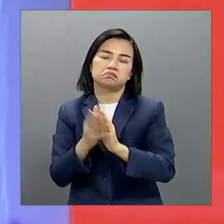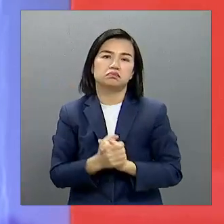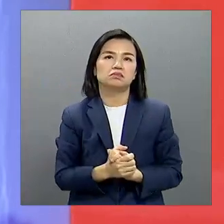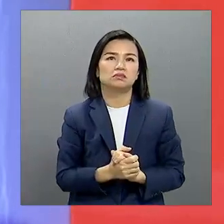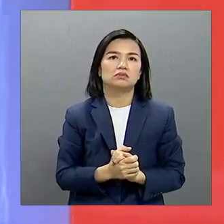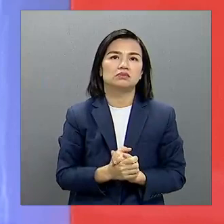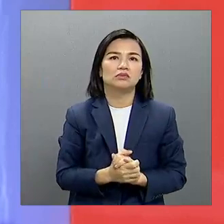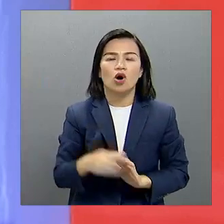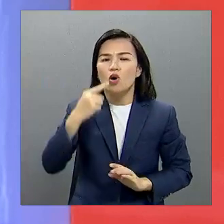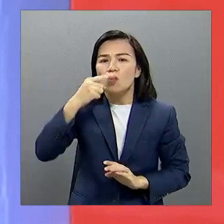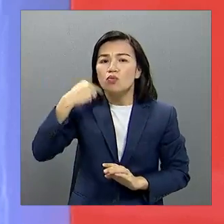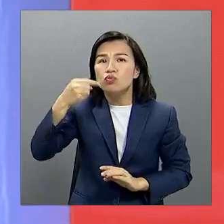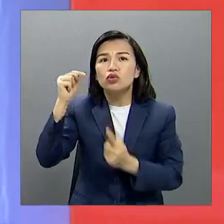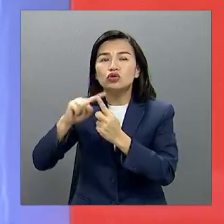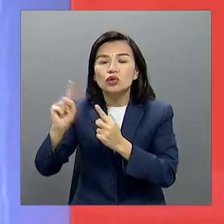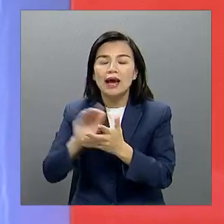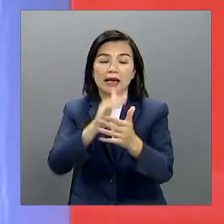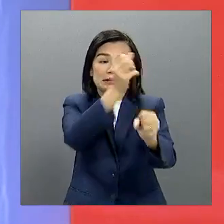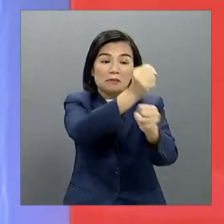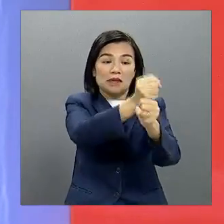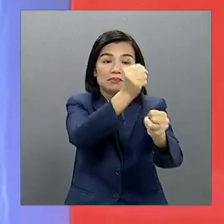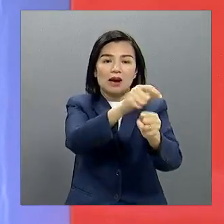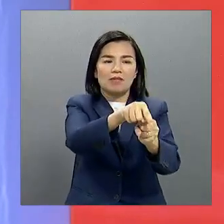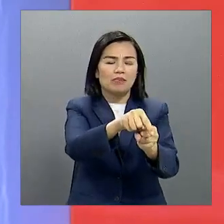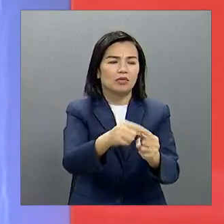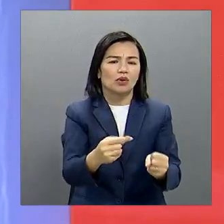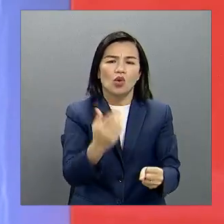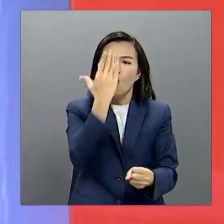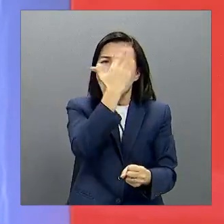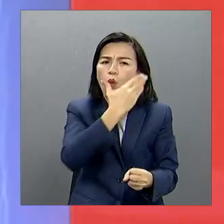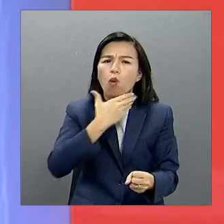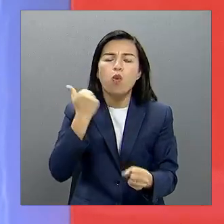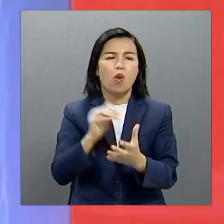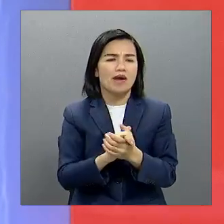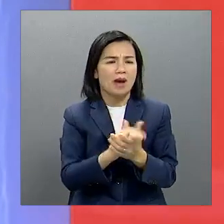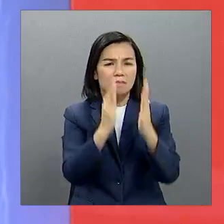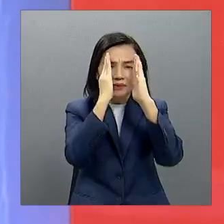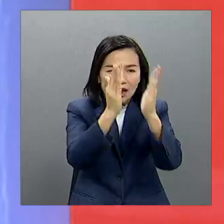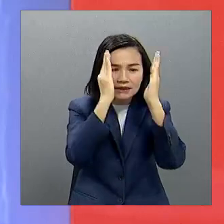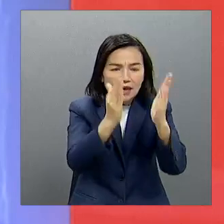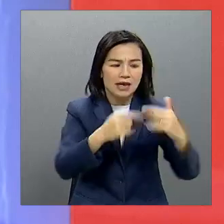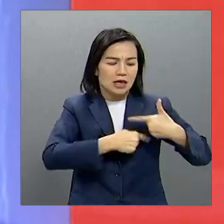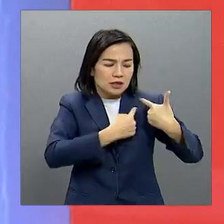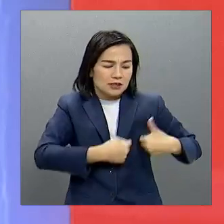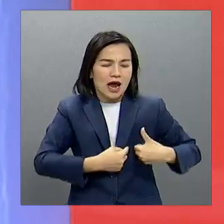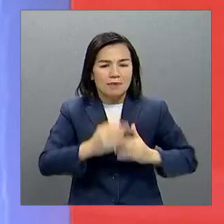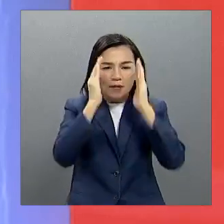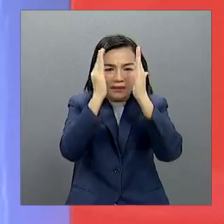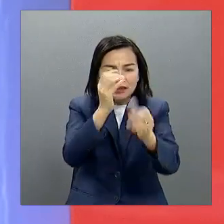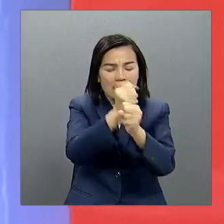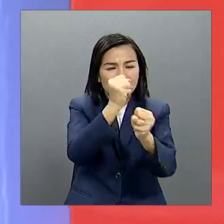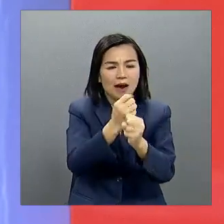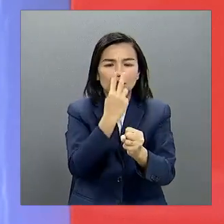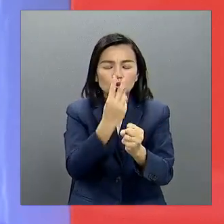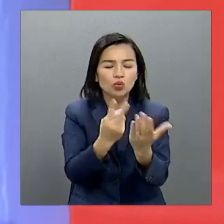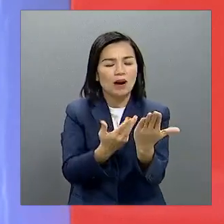างสรรค์ผลงานออกมาเนี่ยผมดูแล้วคือประณีตแล้วสร้างสรรค์ออกมาจากใจทุกอย่างที่ทำออกมาจากใจมันจะออกมาละเมียดแล้วมันจะสามารถถ่าย